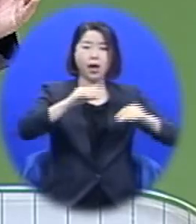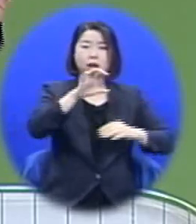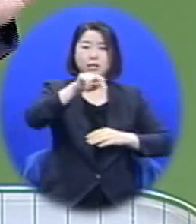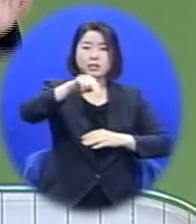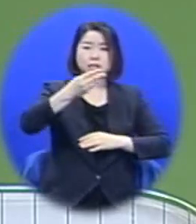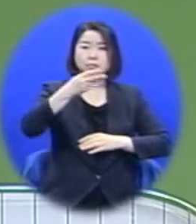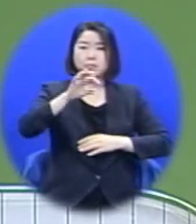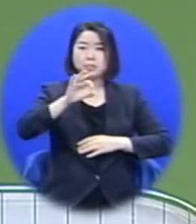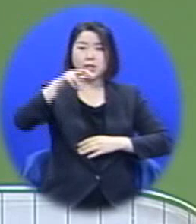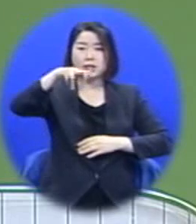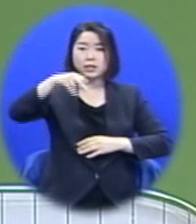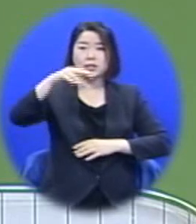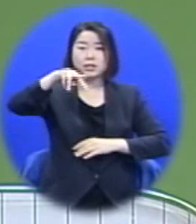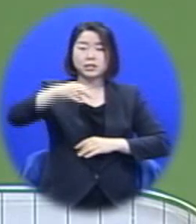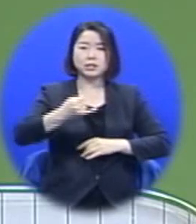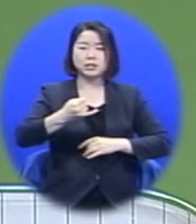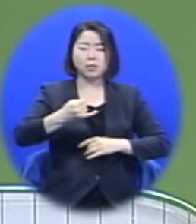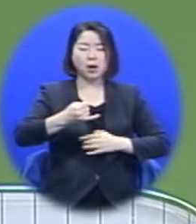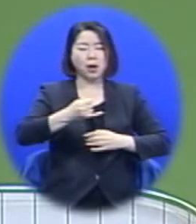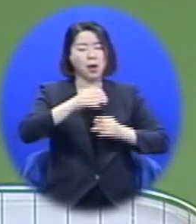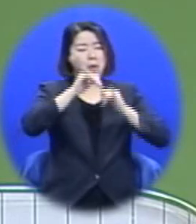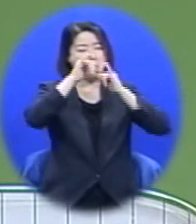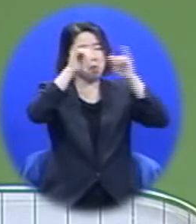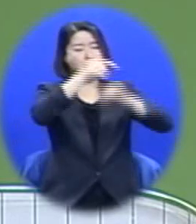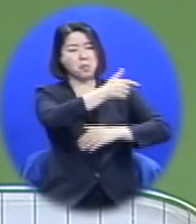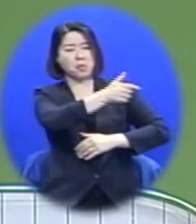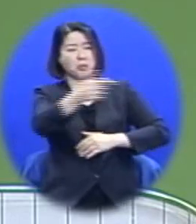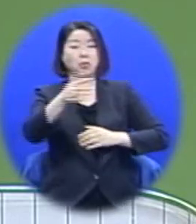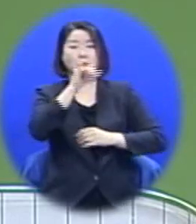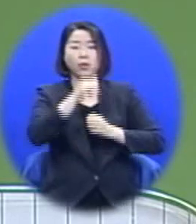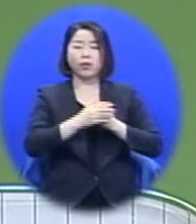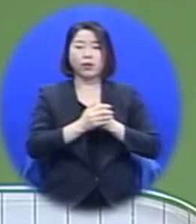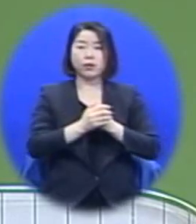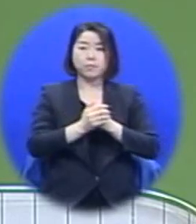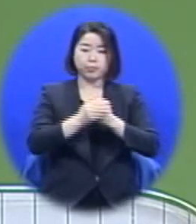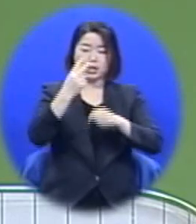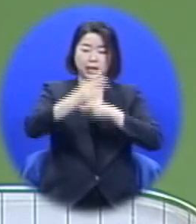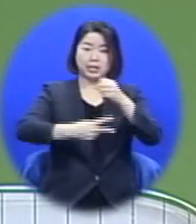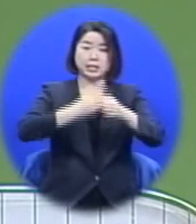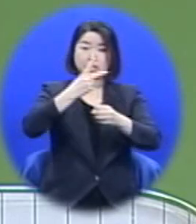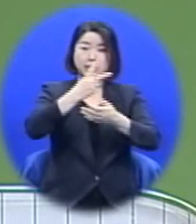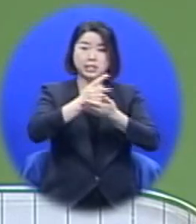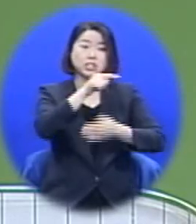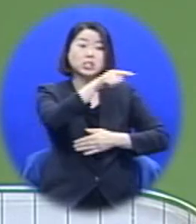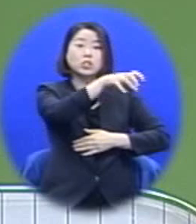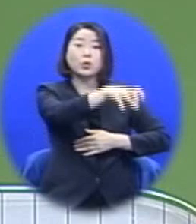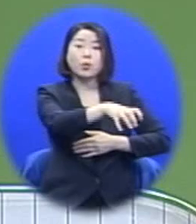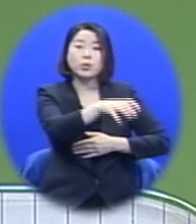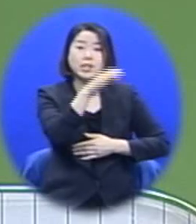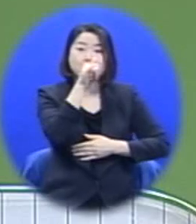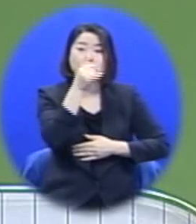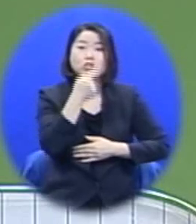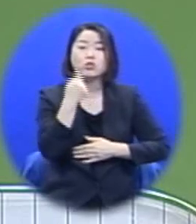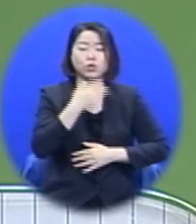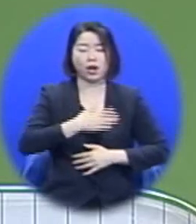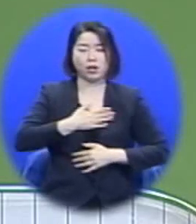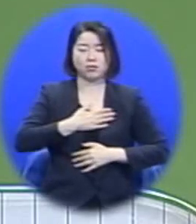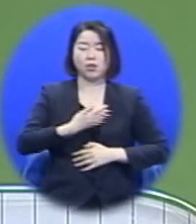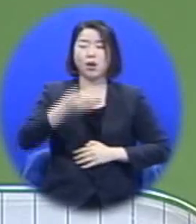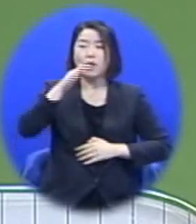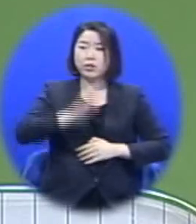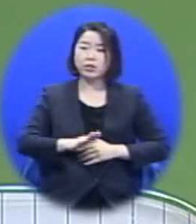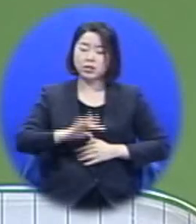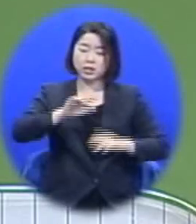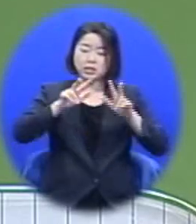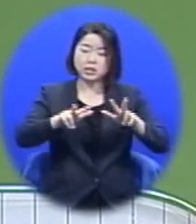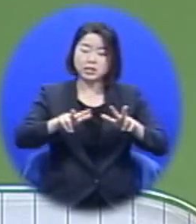보는 엄청난 유적지에 아닙니까 친한 그런 곳에 있는 것에 시는 그런데 지금